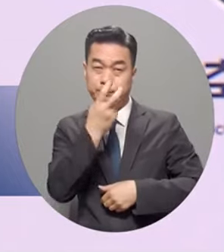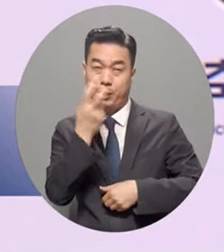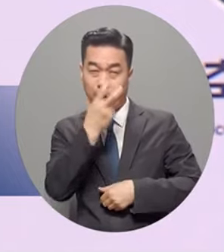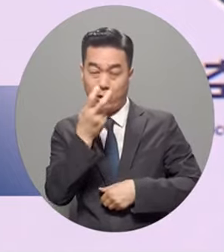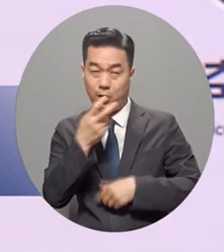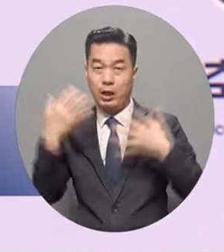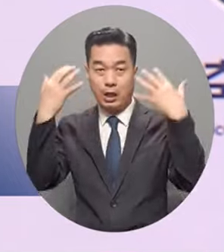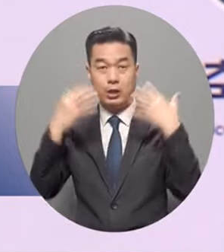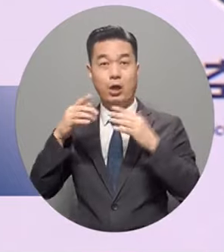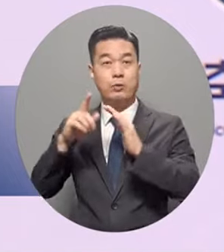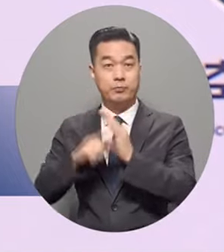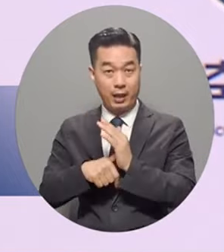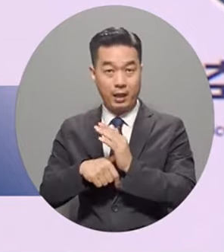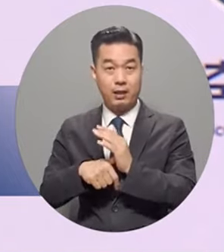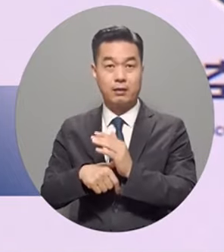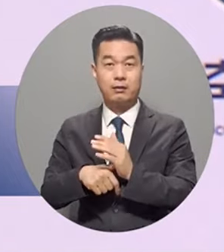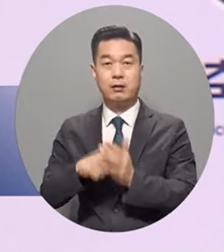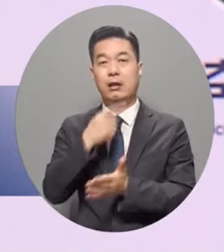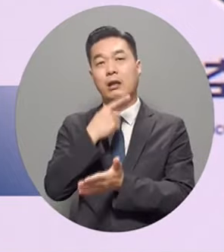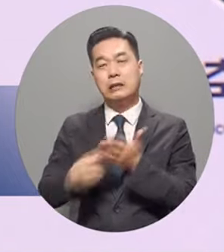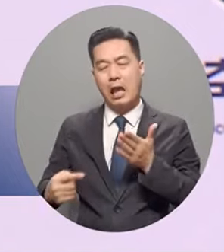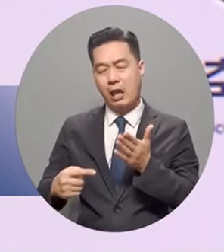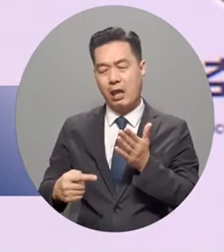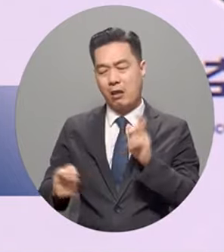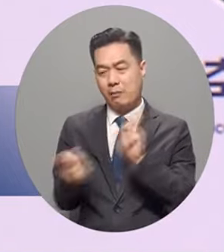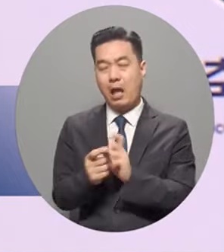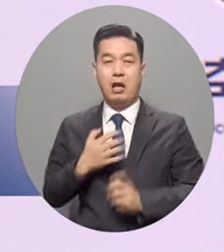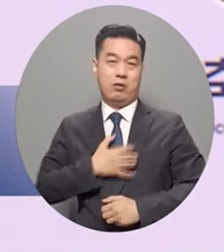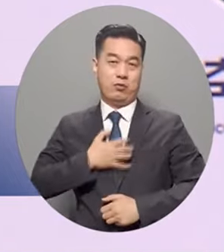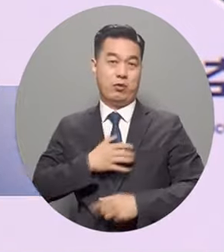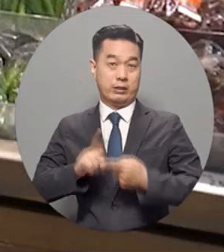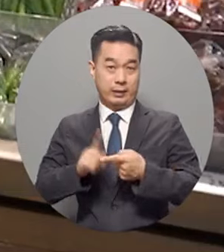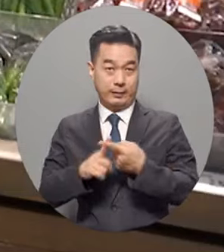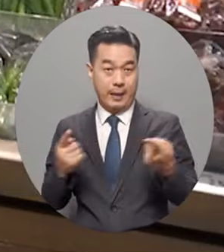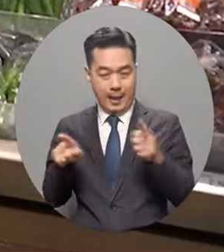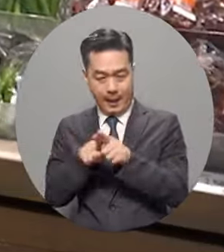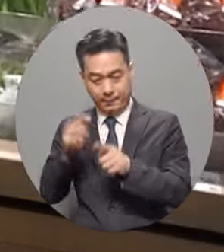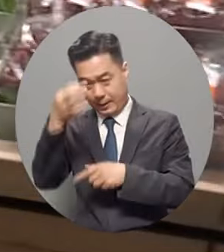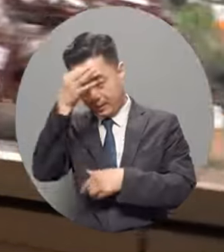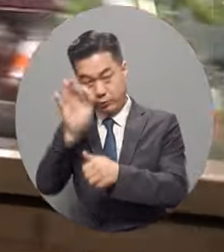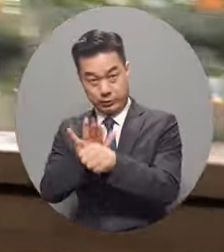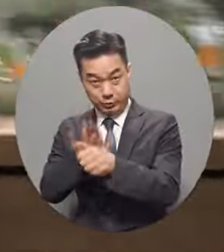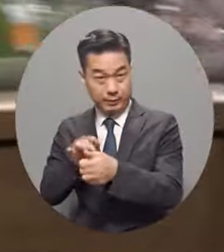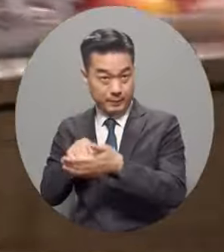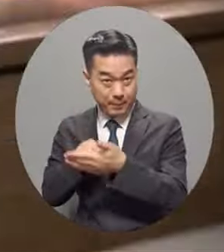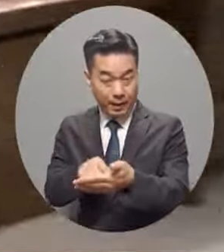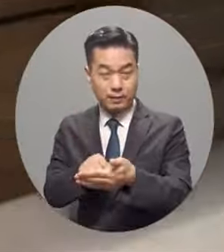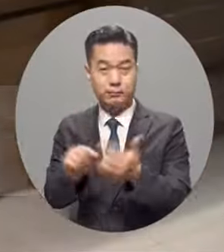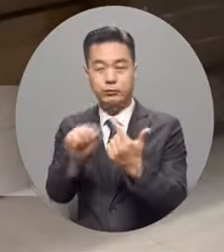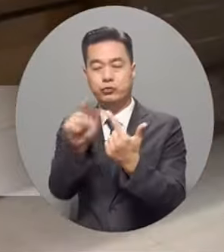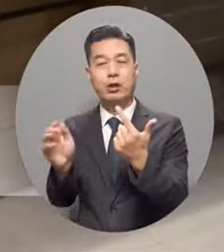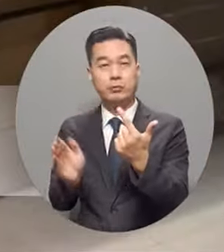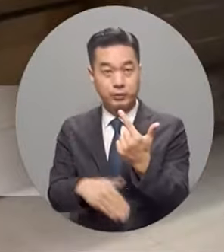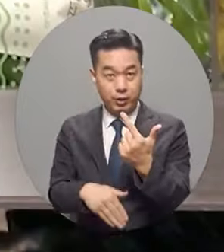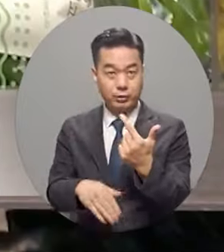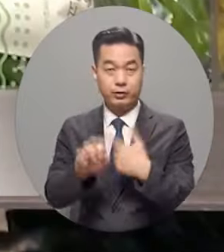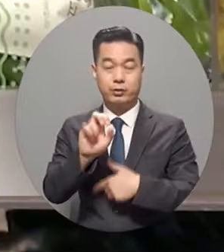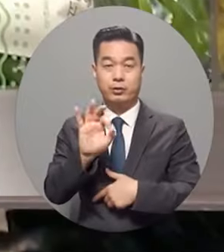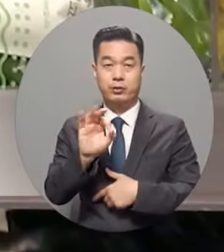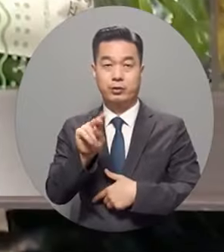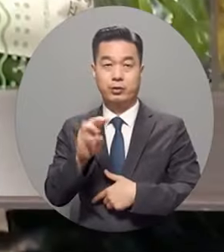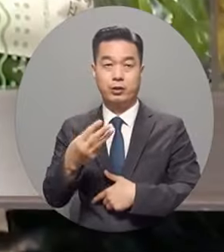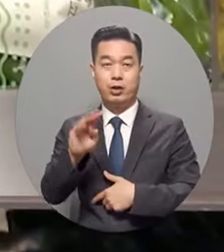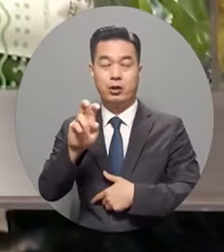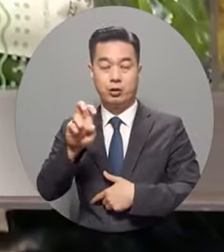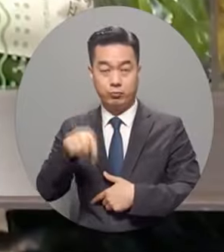여름철 재외 취약 농가 등에 대한 현장 기술 지원 등을 추진하면서 6월부터는 열무나 풋고추, 수박, 참외